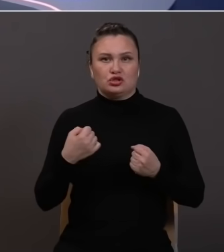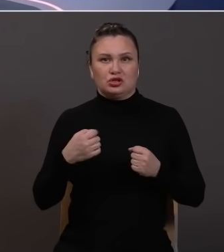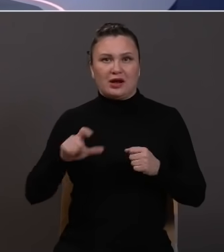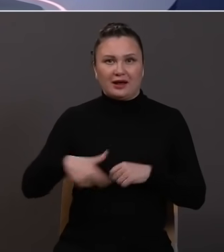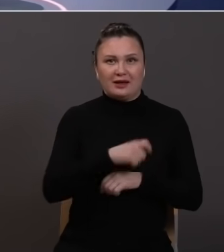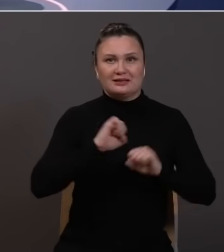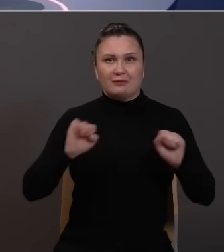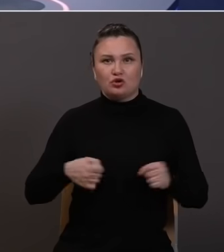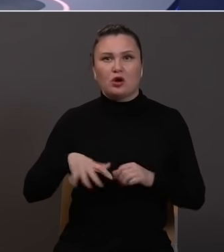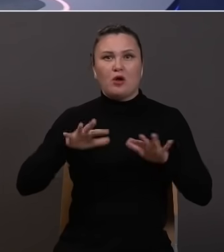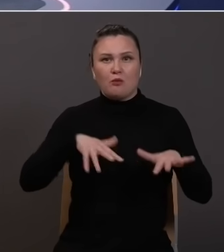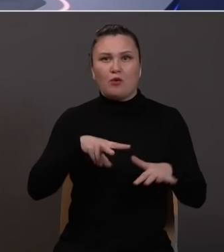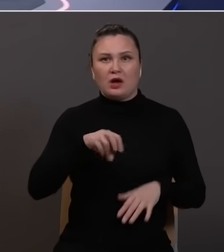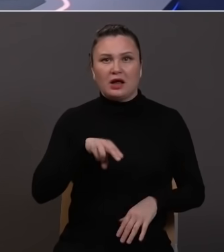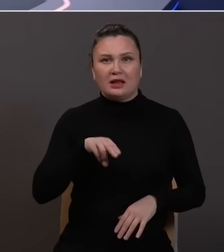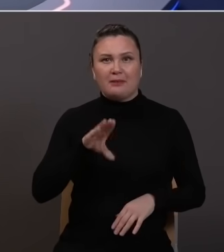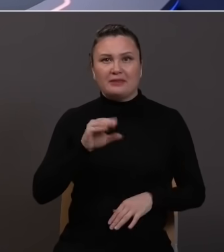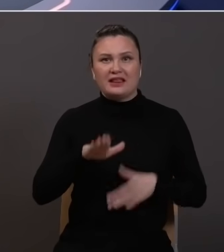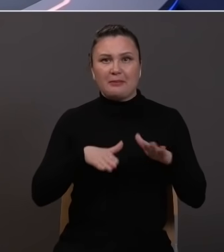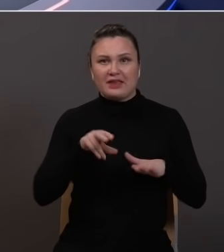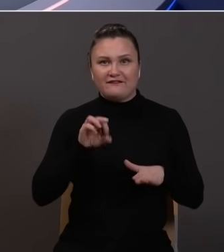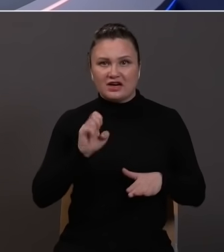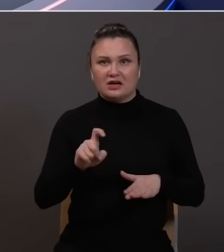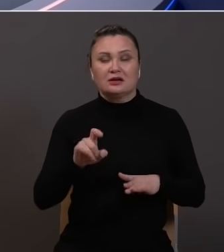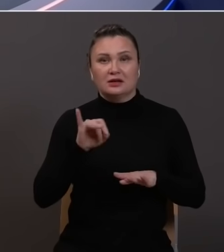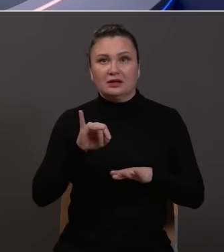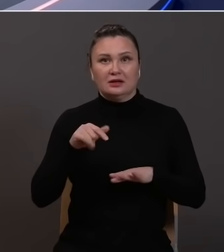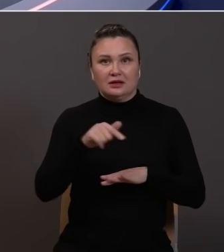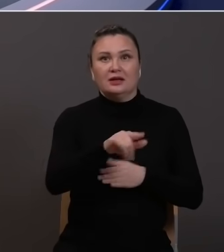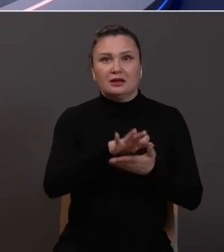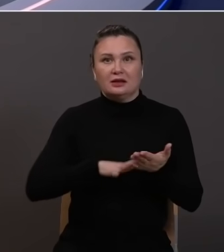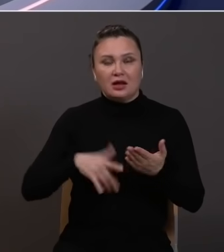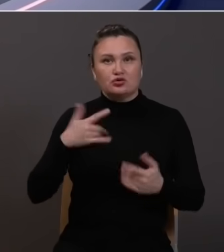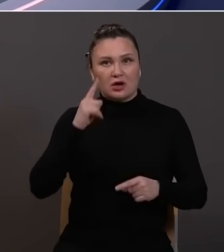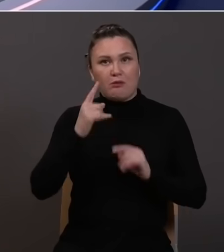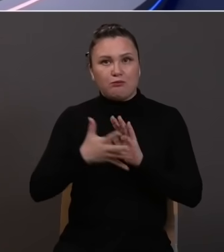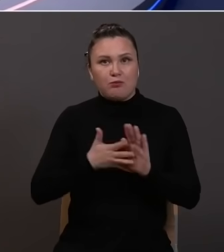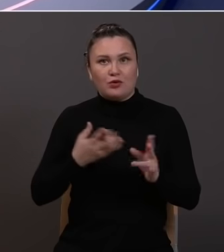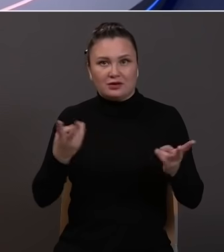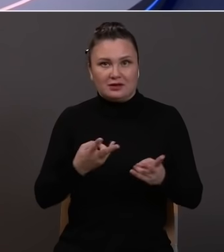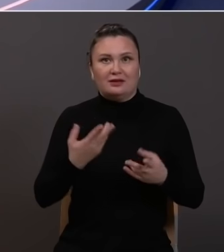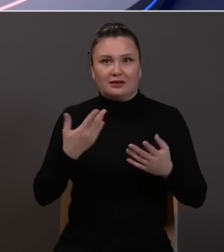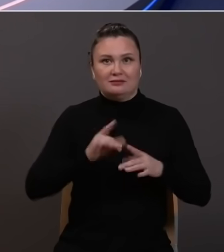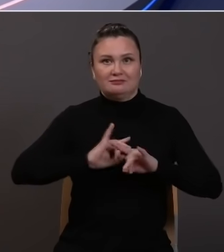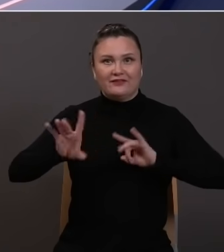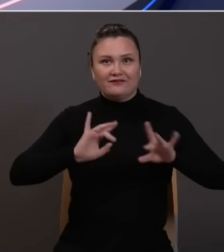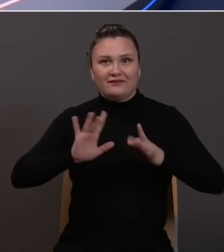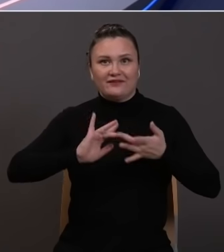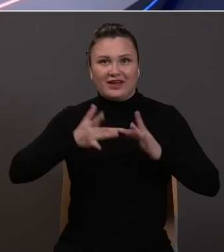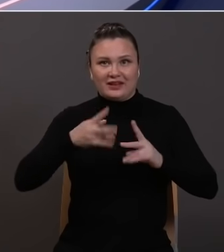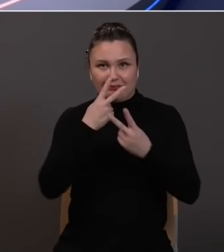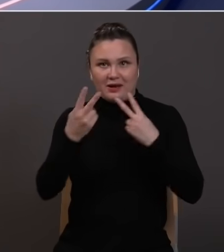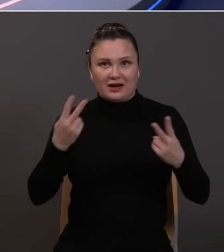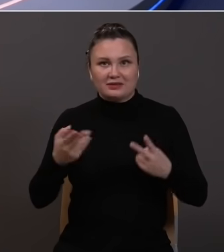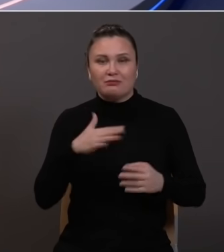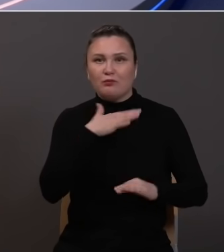выехали в Тикси. Тоже было невероятно интересно. И вот тут я уже понял, что нужно становиться блогером, потому что, во-первых, огромное количество было вопросов, ну